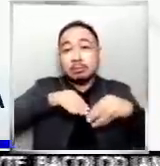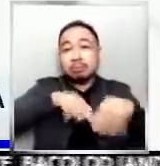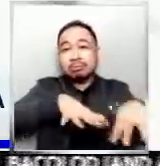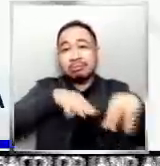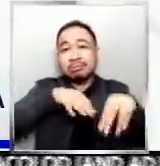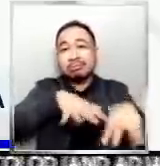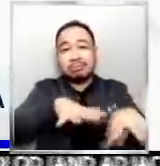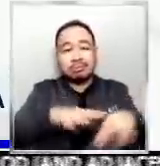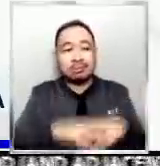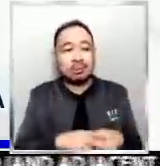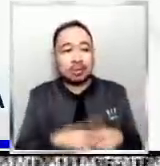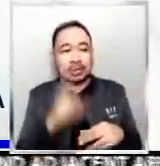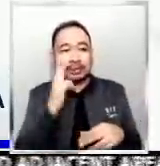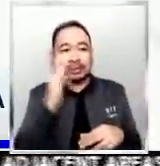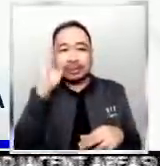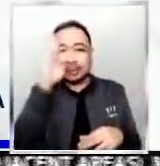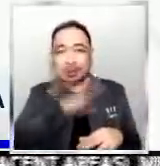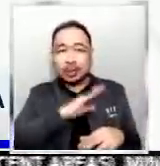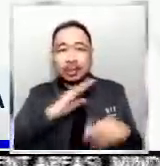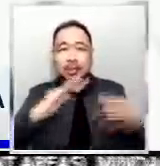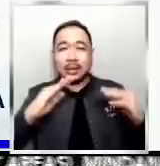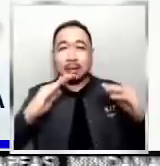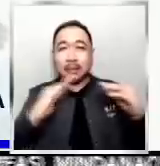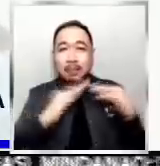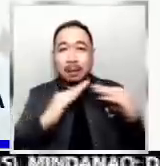bahay, kakaawa si tatay.